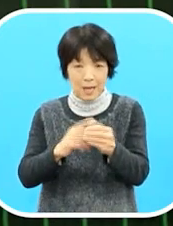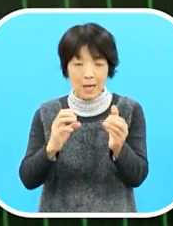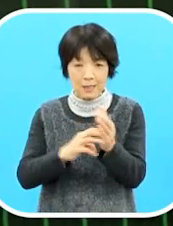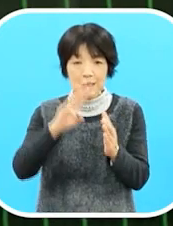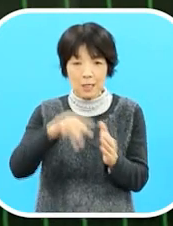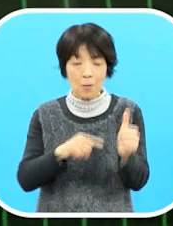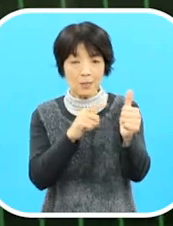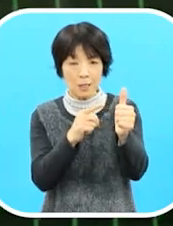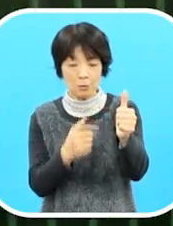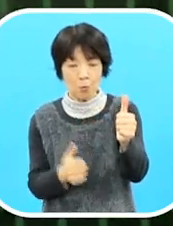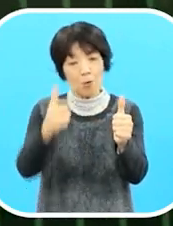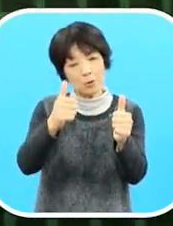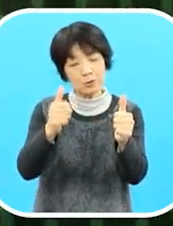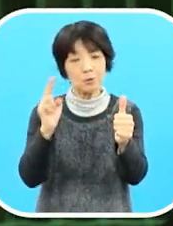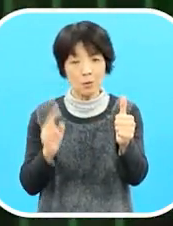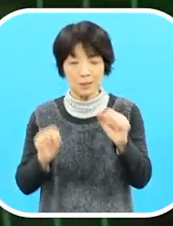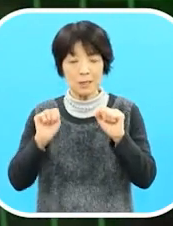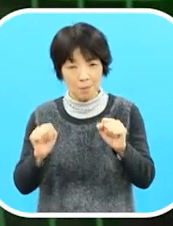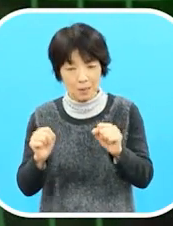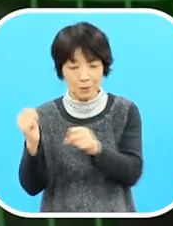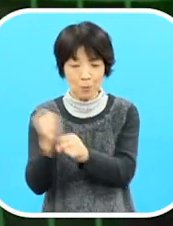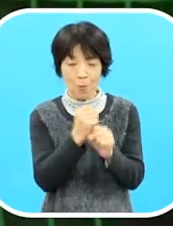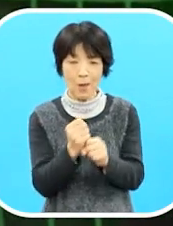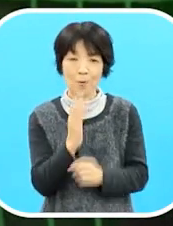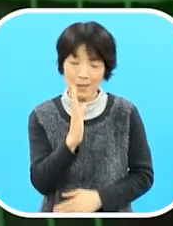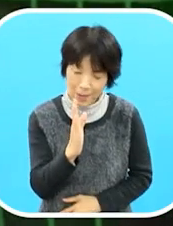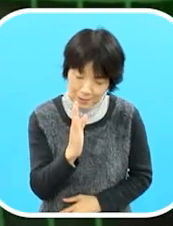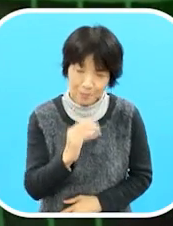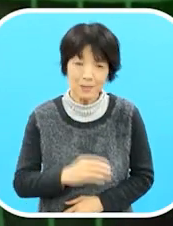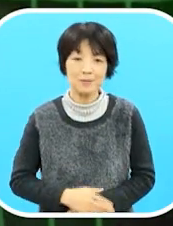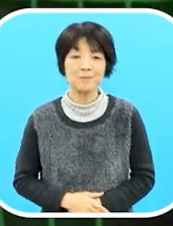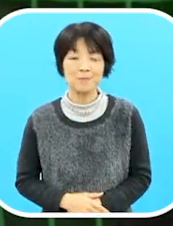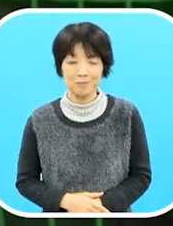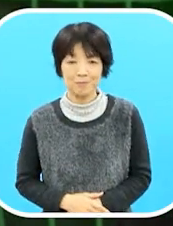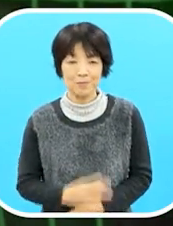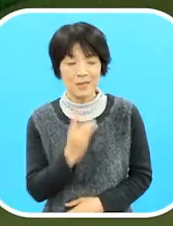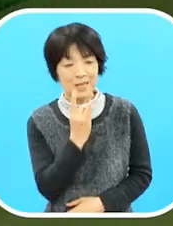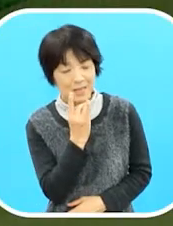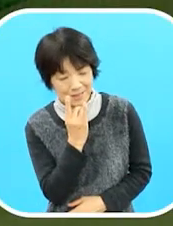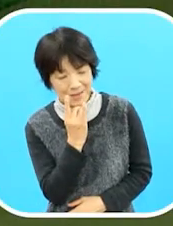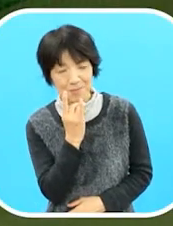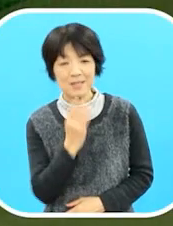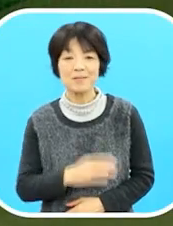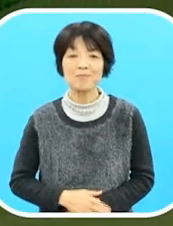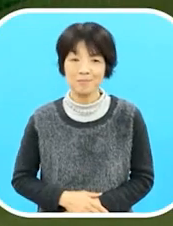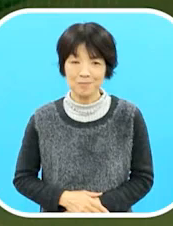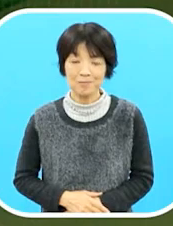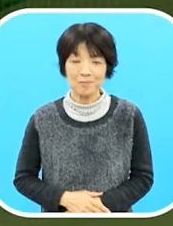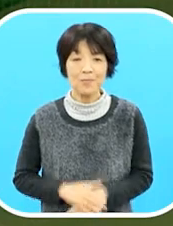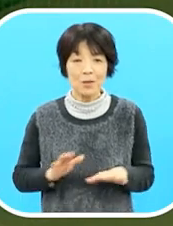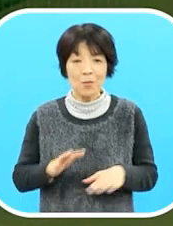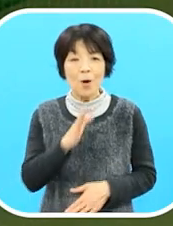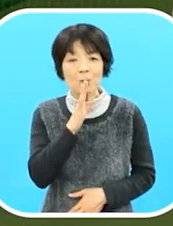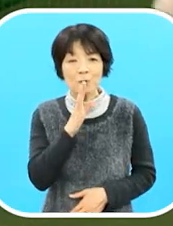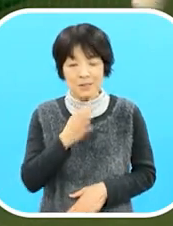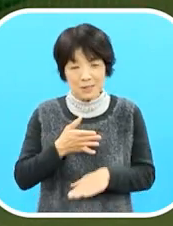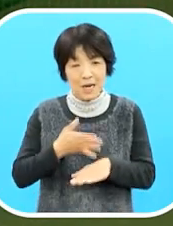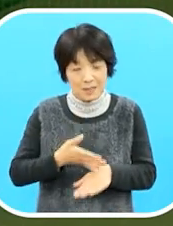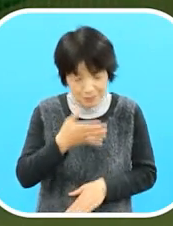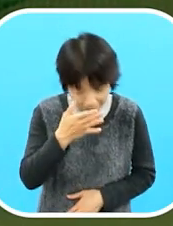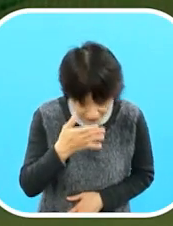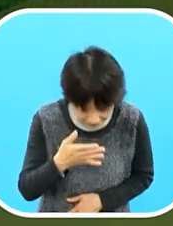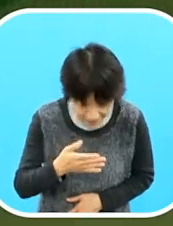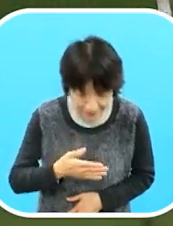。応援よろしくお願いします。 期待してます。成田投手、今日はどうもありがとうございます。